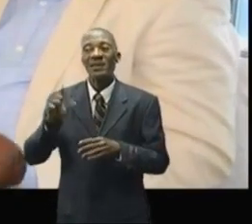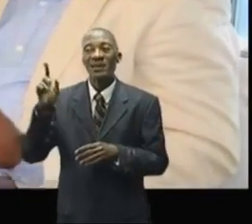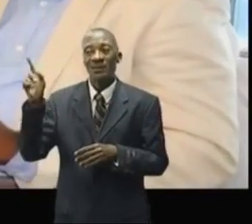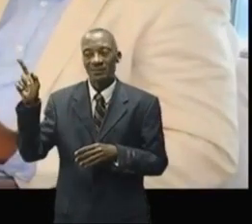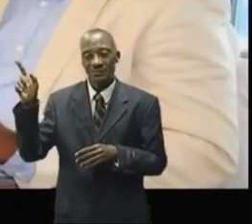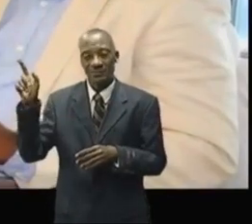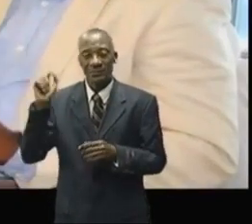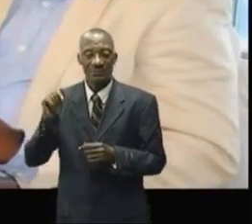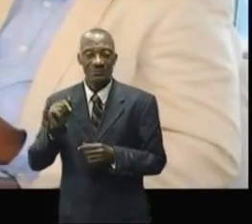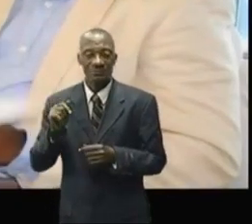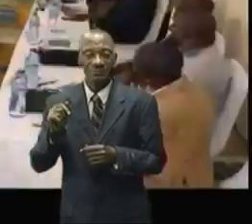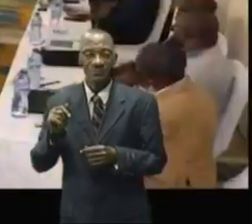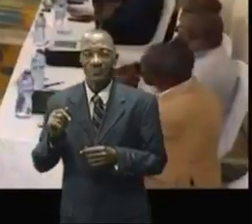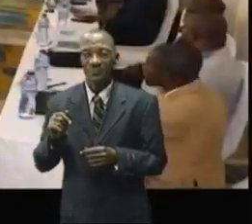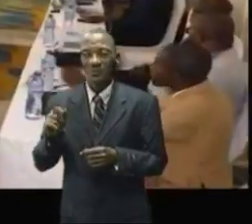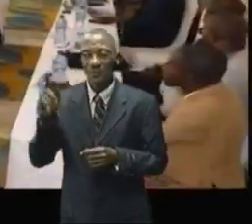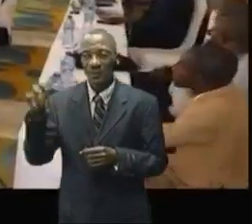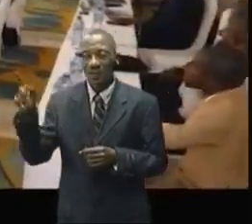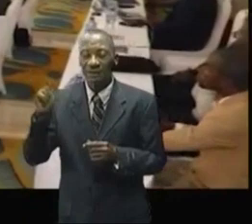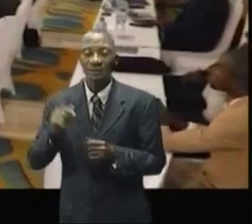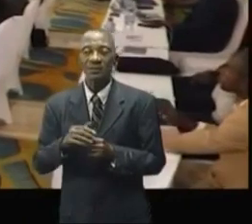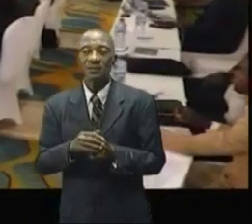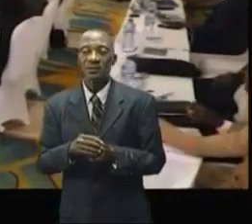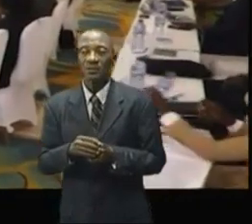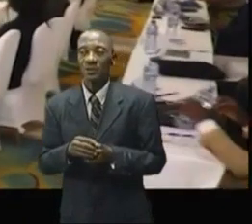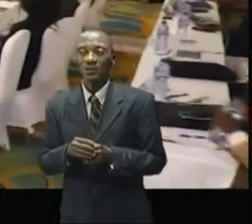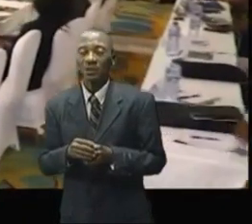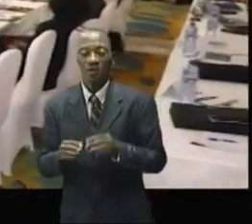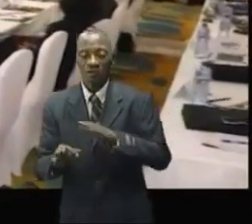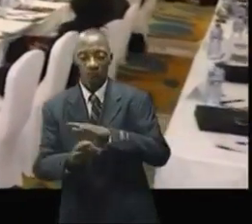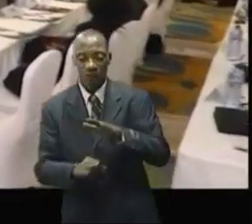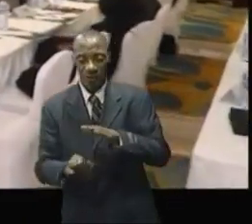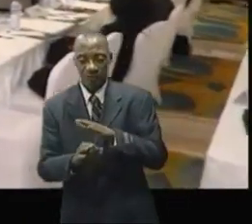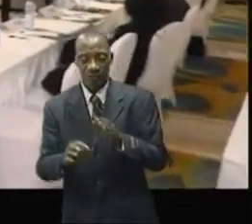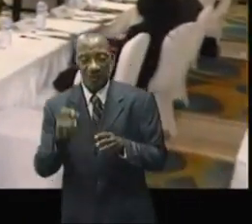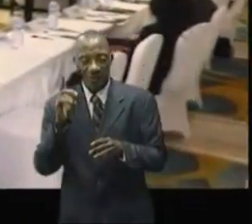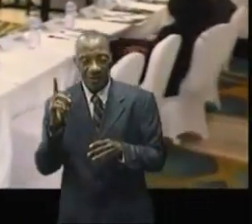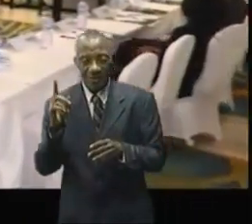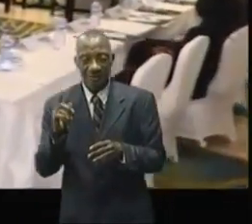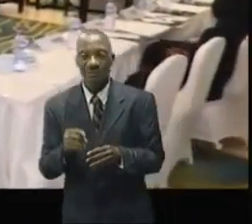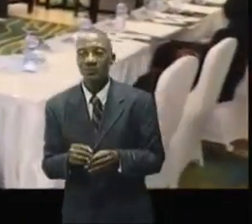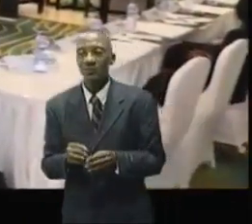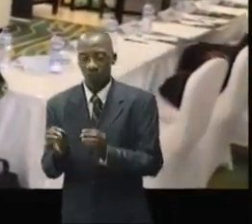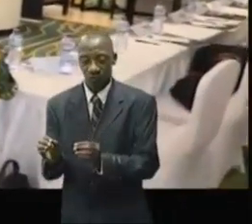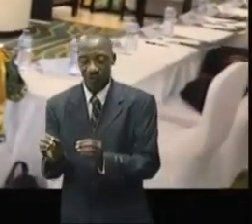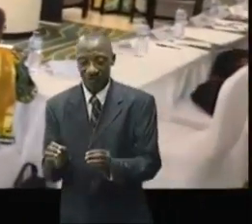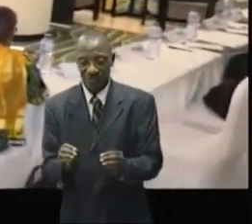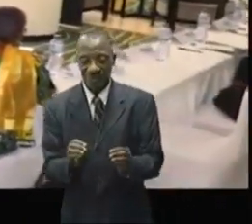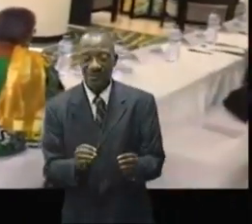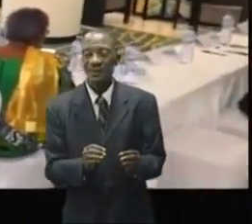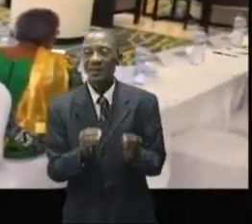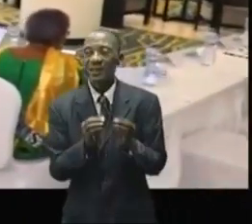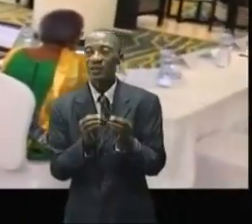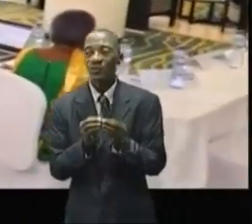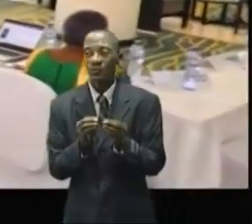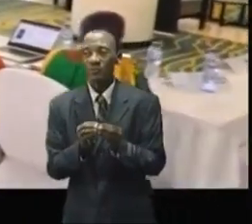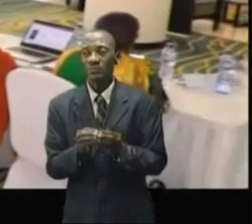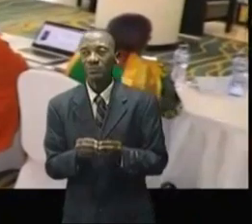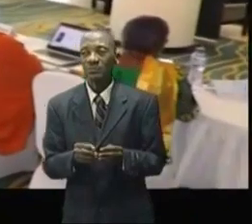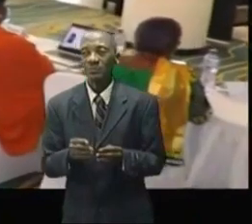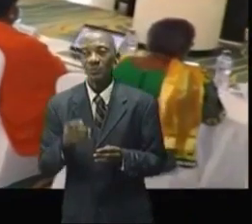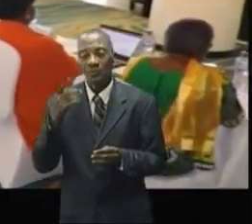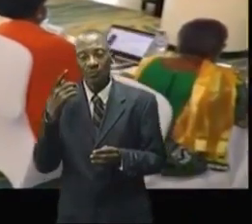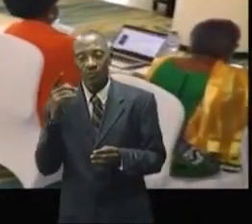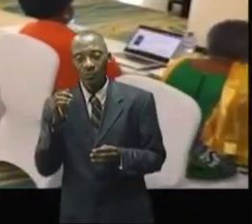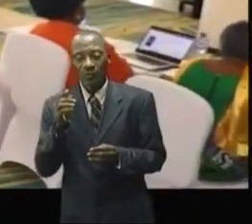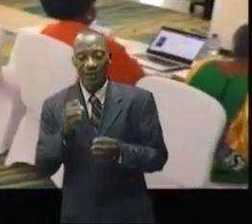cet atelier organisé par l'Organisation des Nations Unies pour l'alimentation et l'agriculture. S'agissant